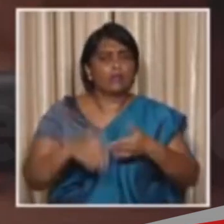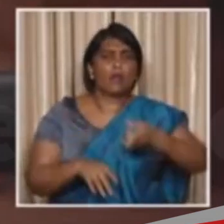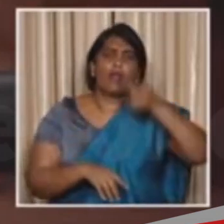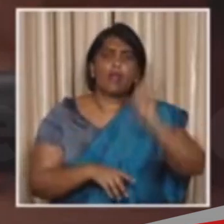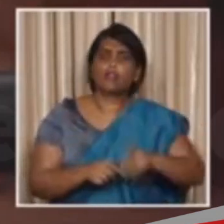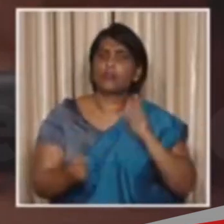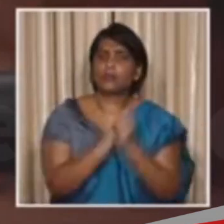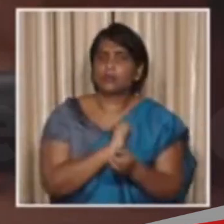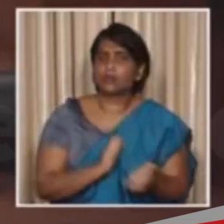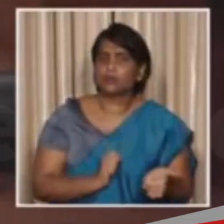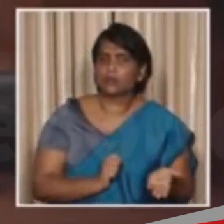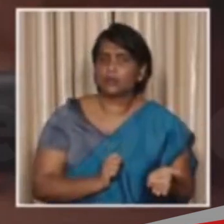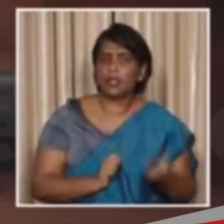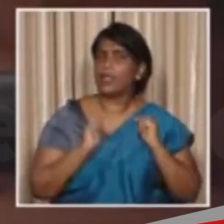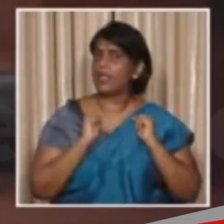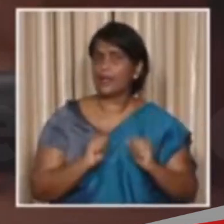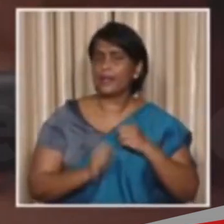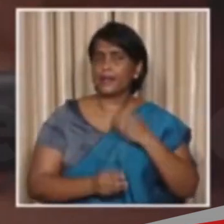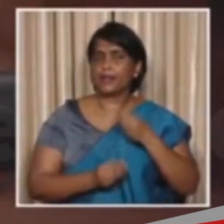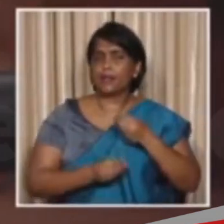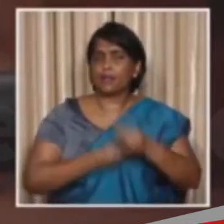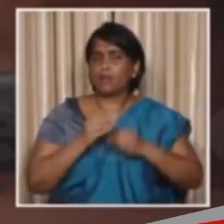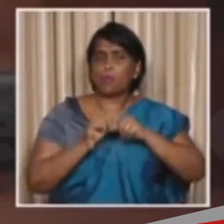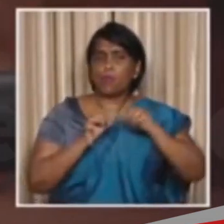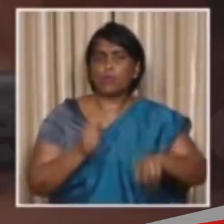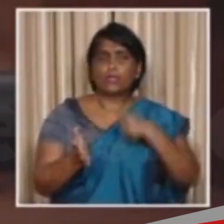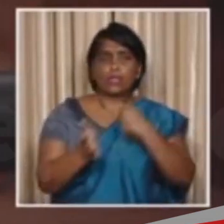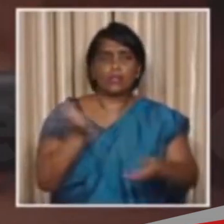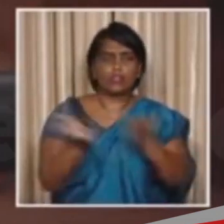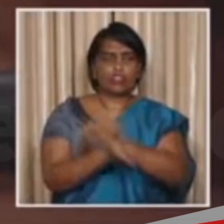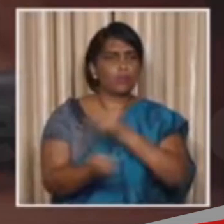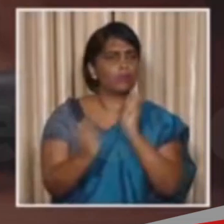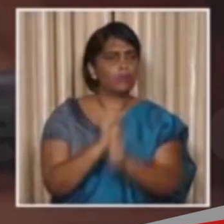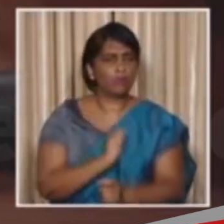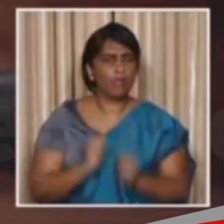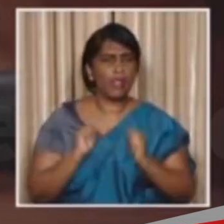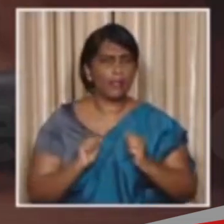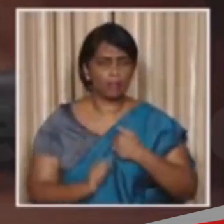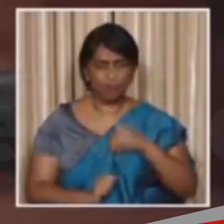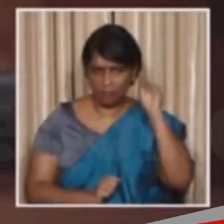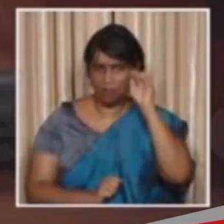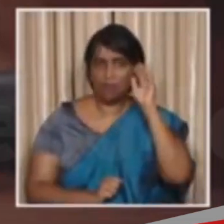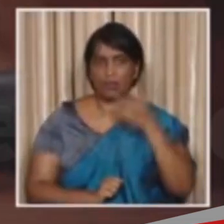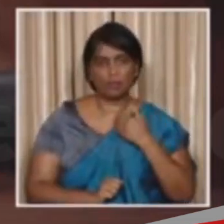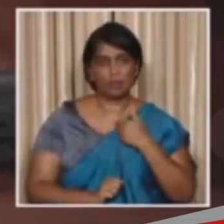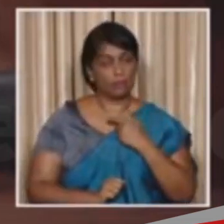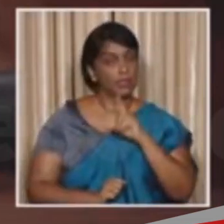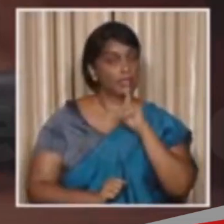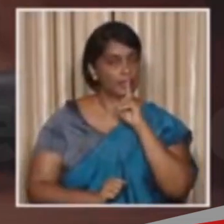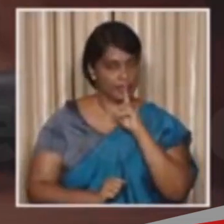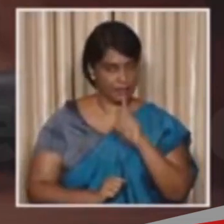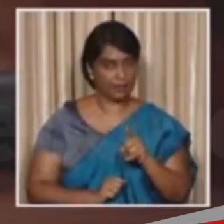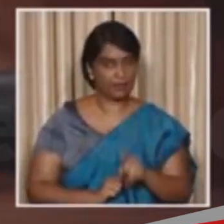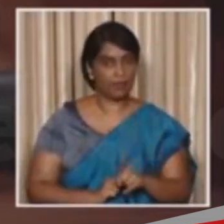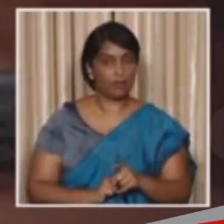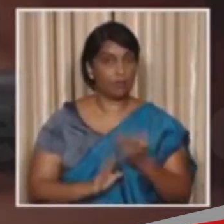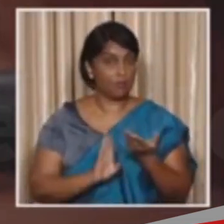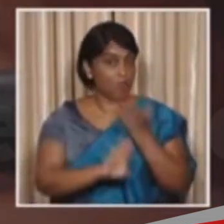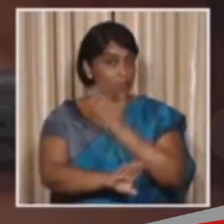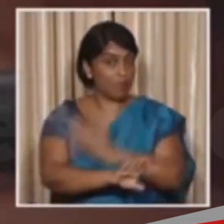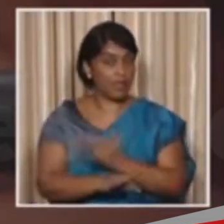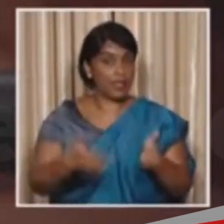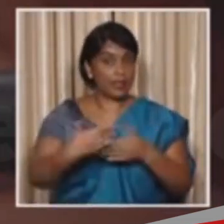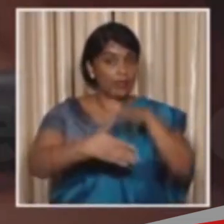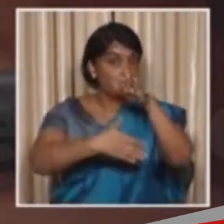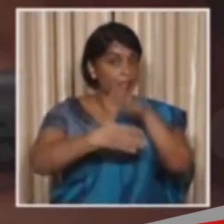වෙනස් කරන්නේ? ඇයි මේ ආයෝජන මණ්ඩල ගිවිසුම වෙනස් කරන්නේ? මම දැනගන්න කැමතියි. මම කියනවා පූර්ව කැබිනට් පත්‍රිකාව